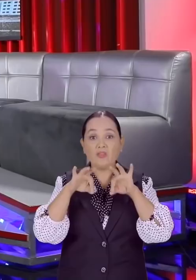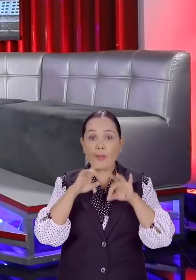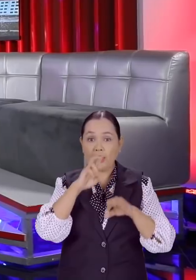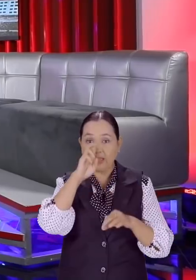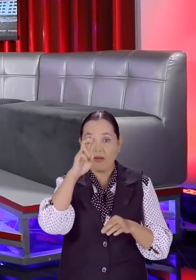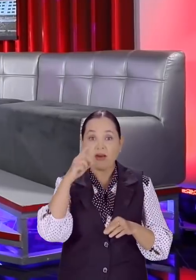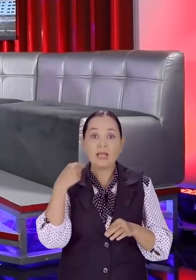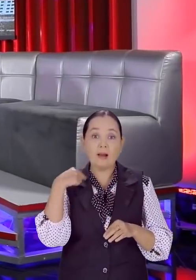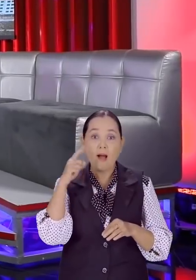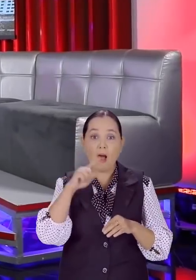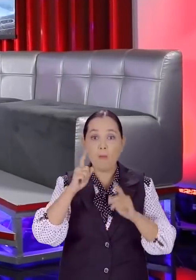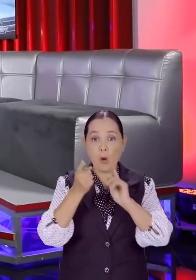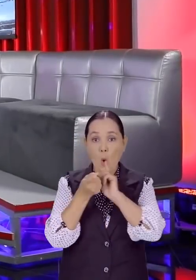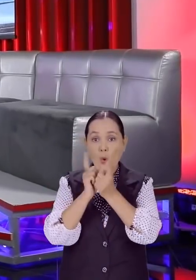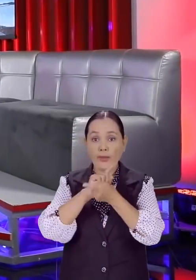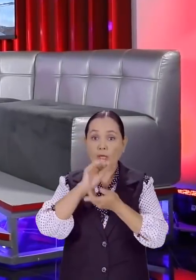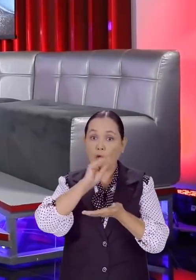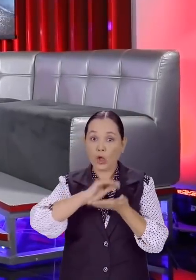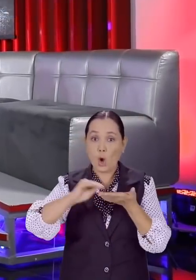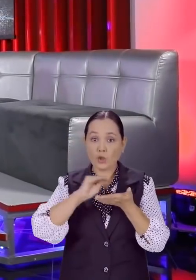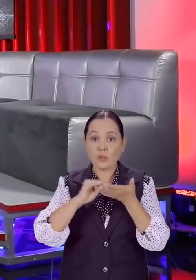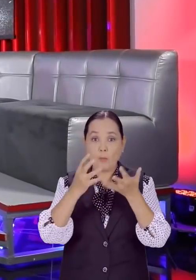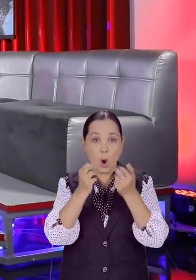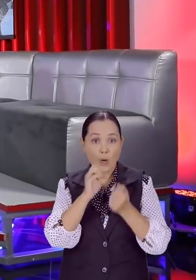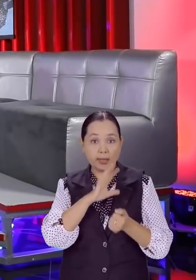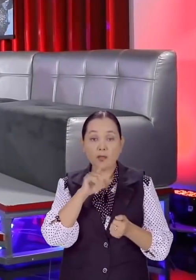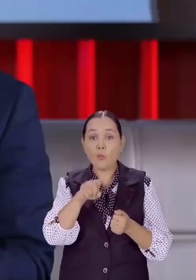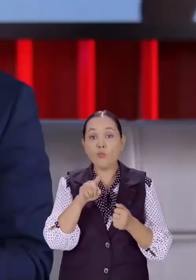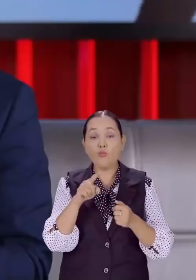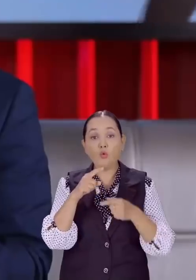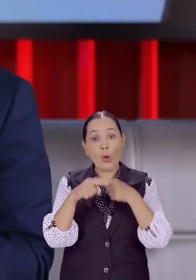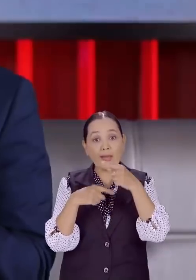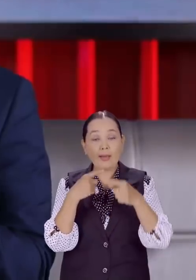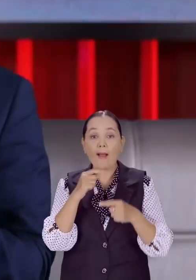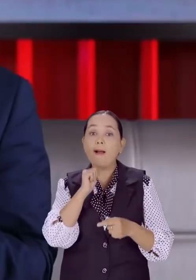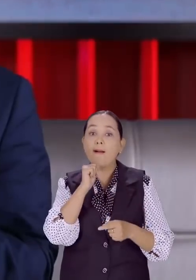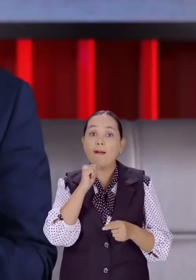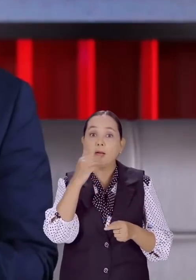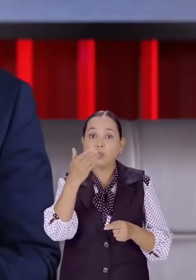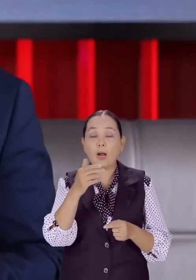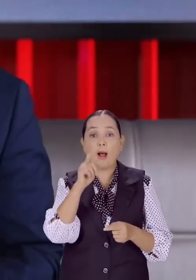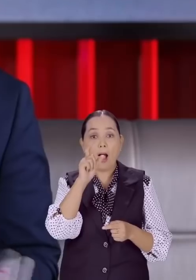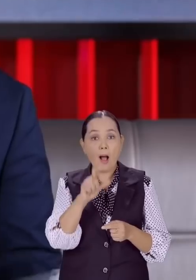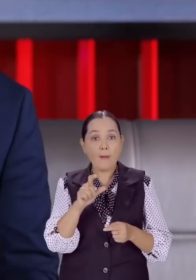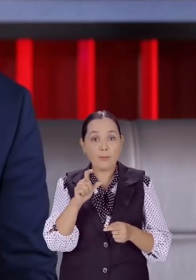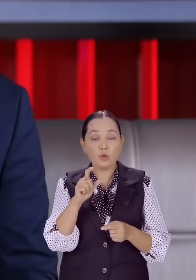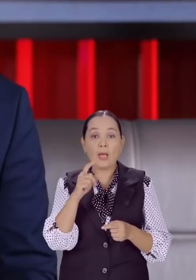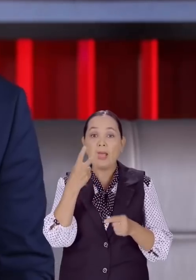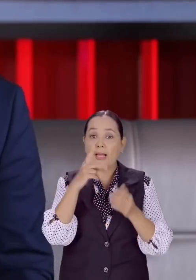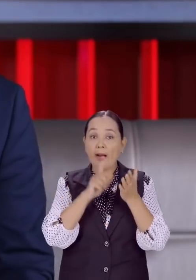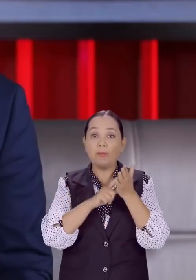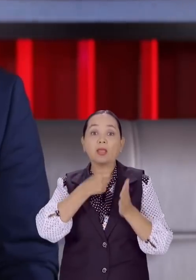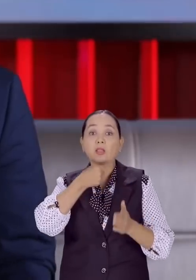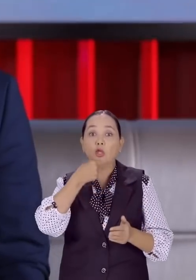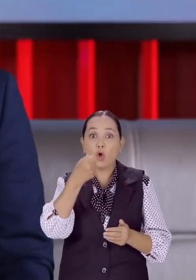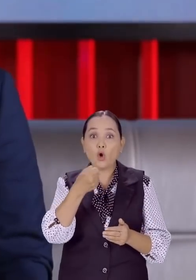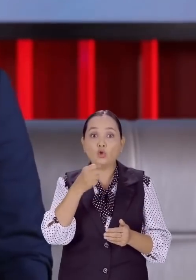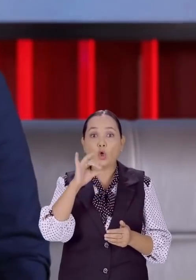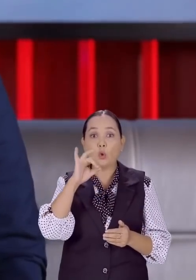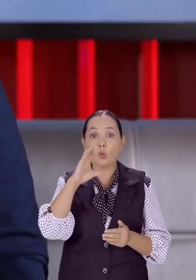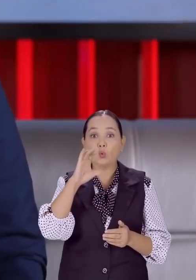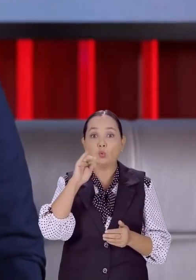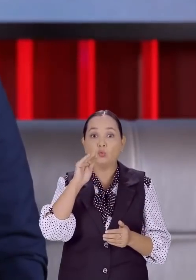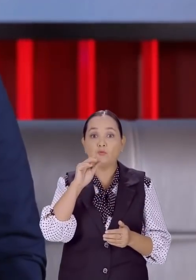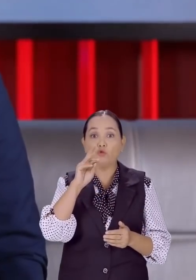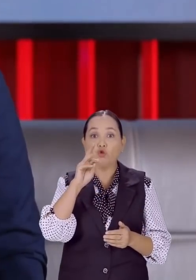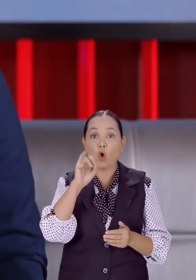davlat raqami o'rniga yozib olgandi o'tgan yili. Albatta, bu gal esa Qashqadaryolik hamyurtimiz 27 yoshli Yusufjon